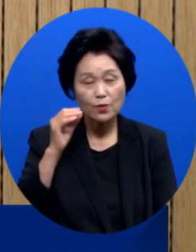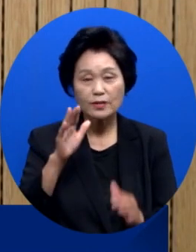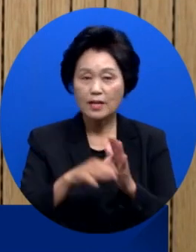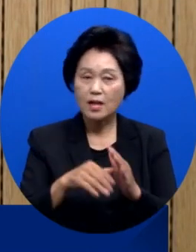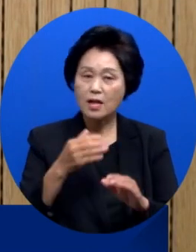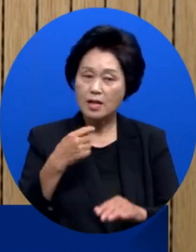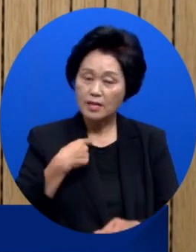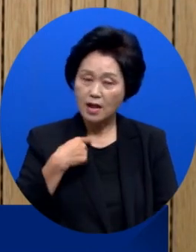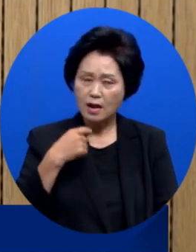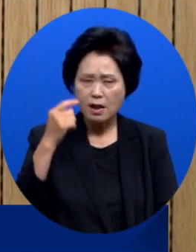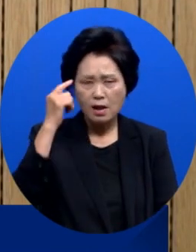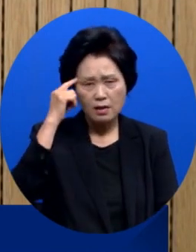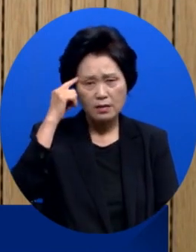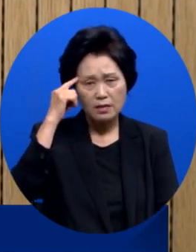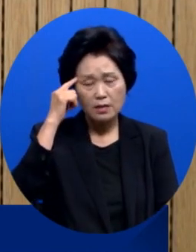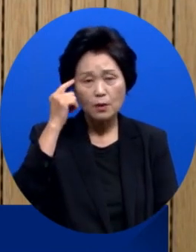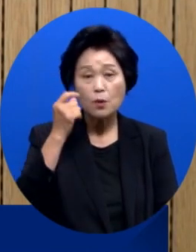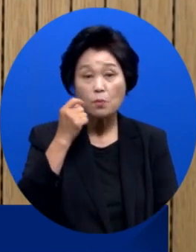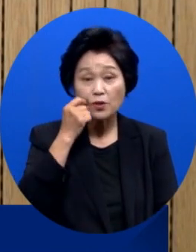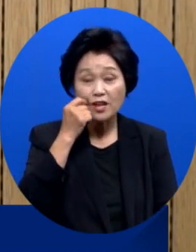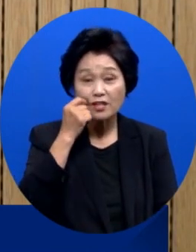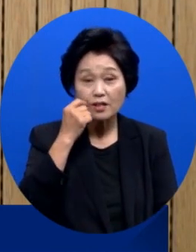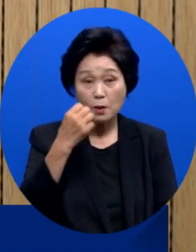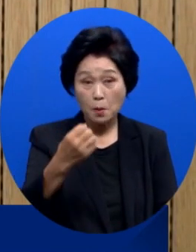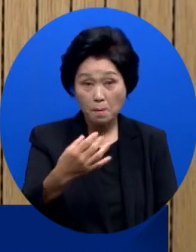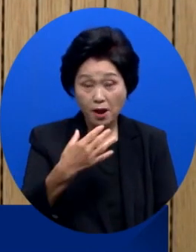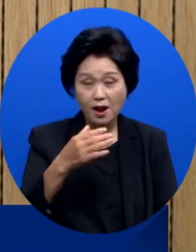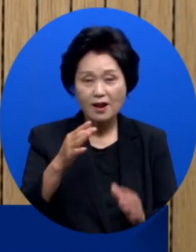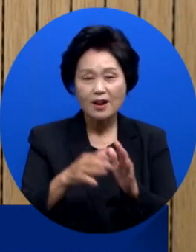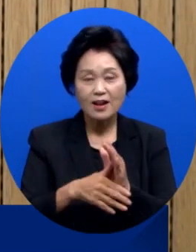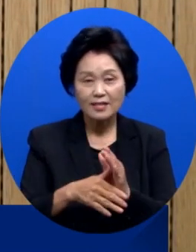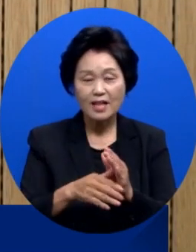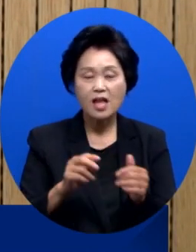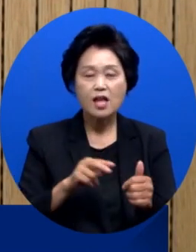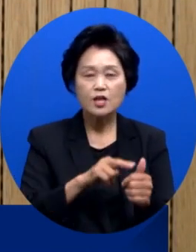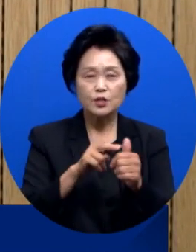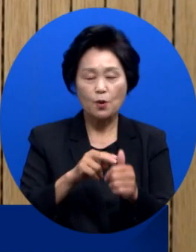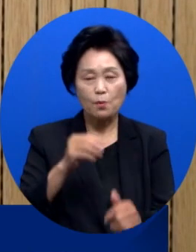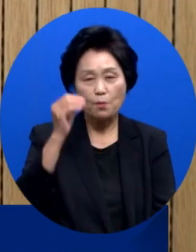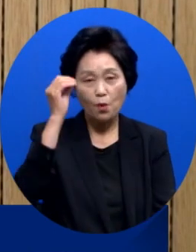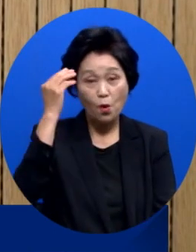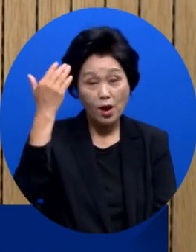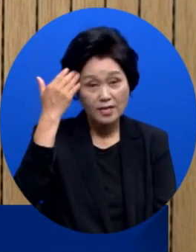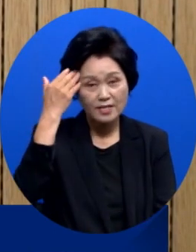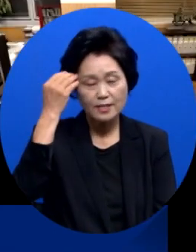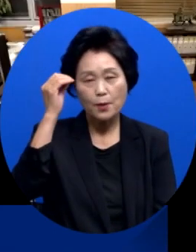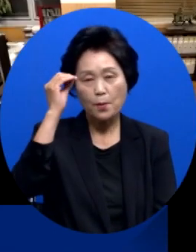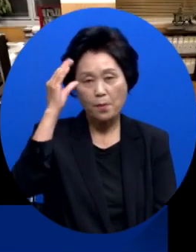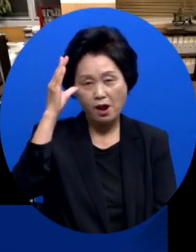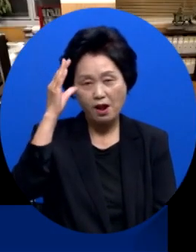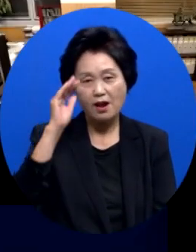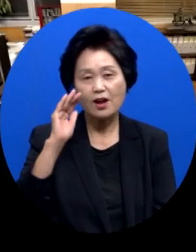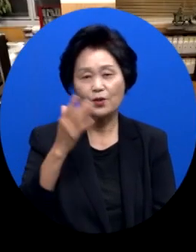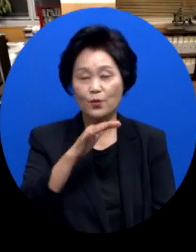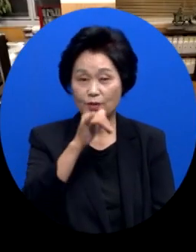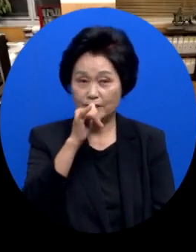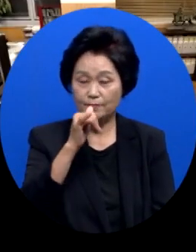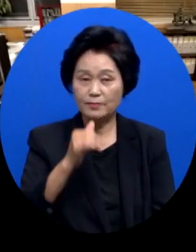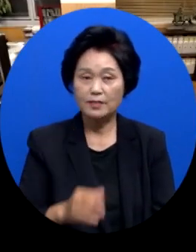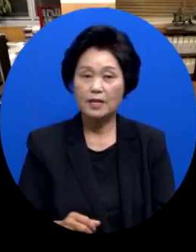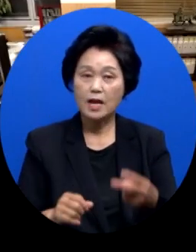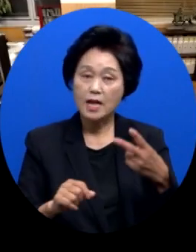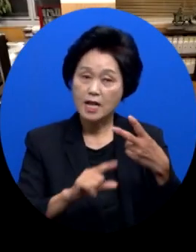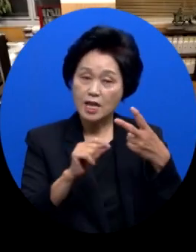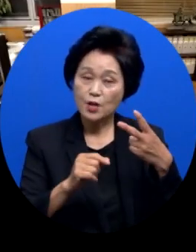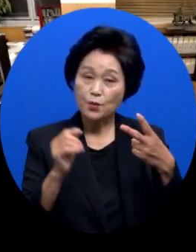못했던 관점으로 이걸 또 얘기해 주니까 정보나 지식들이 굉장히 어 활성화 되고 지난 2월부터